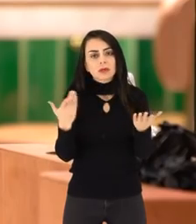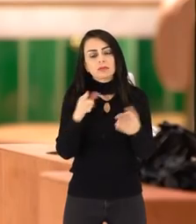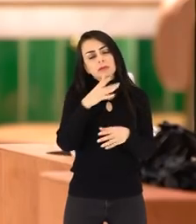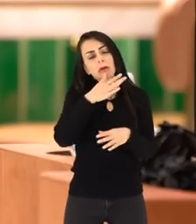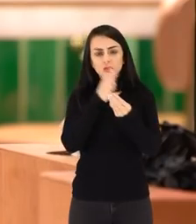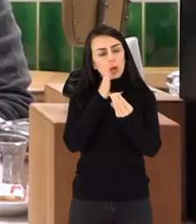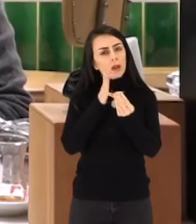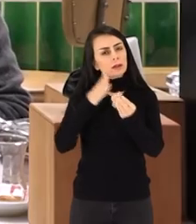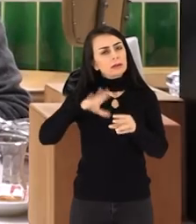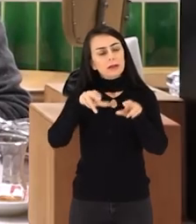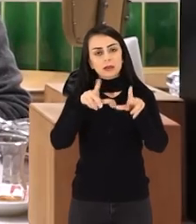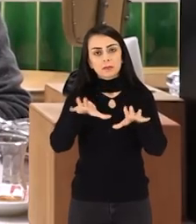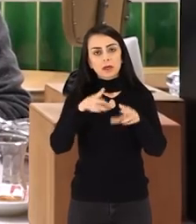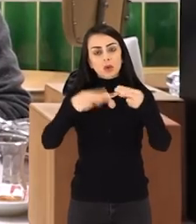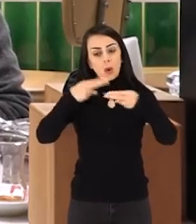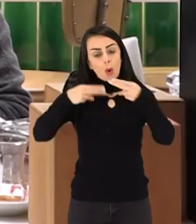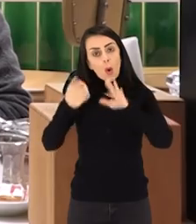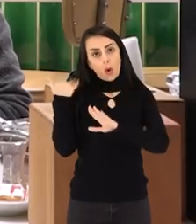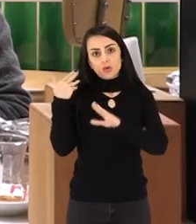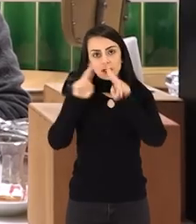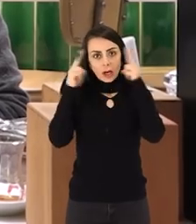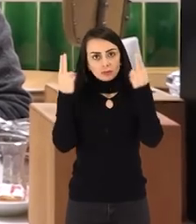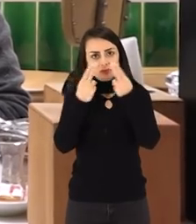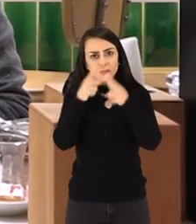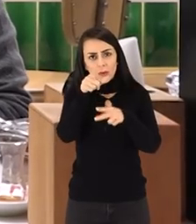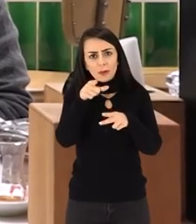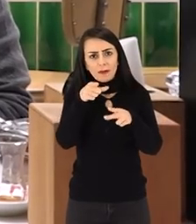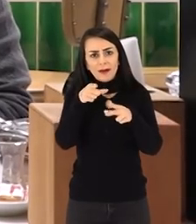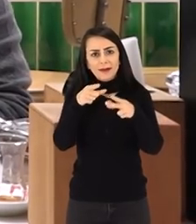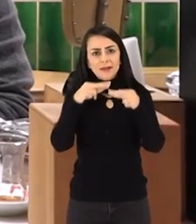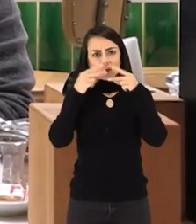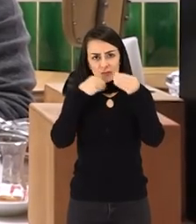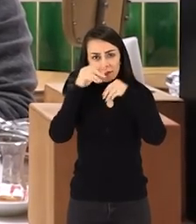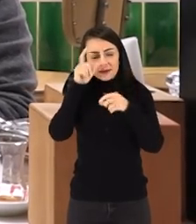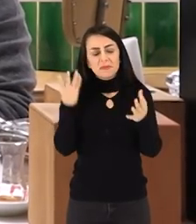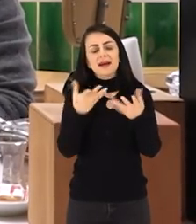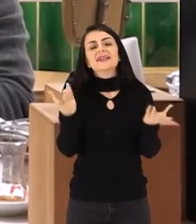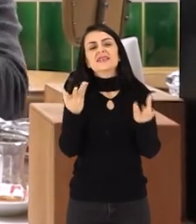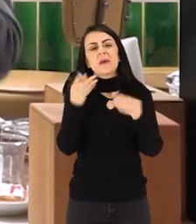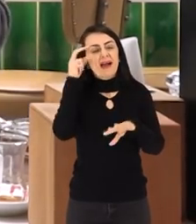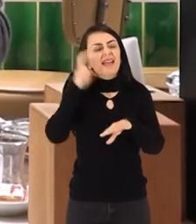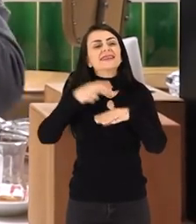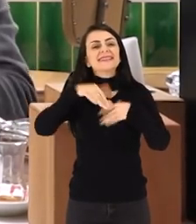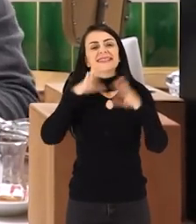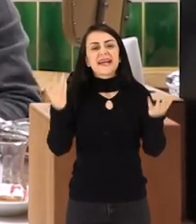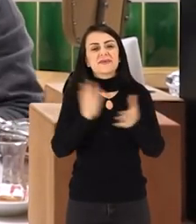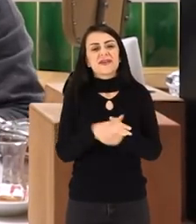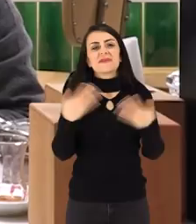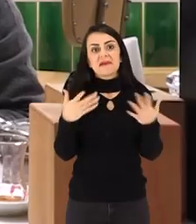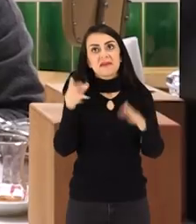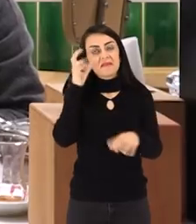küp de olur. Dürüm yemişsindir daha önceki hayatında diye düşünüyorum. Ya çok daha önceki hayatında mı? Evet evet, öyle dedi keselim.